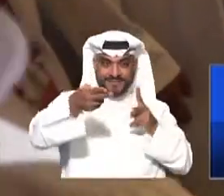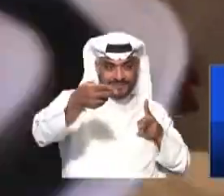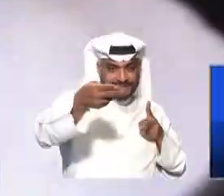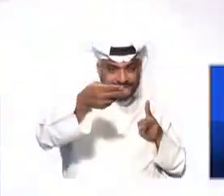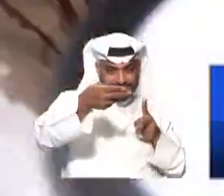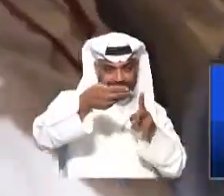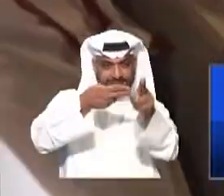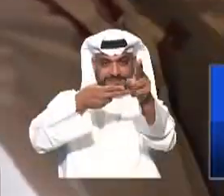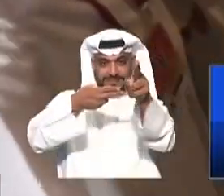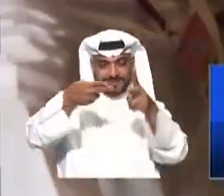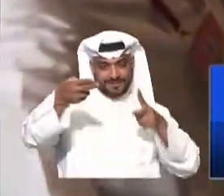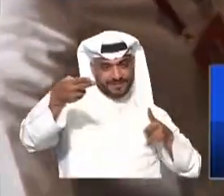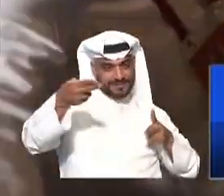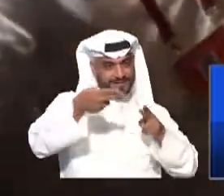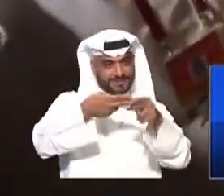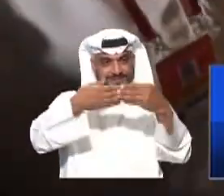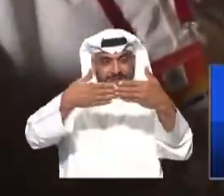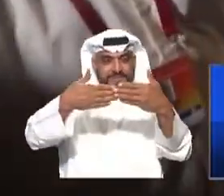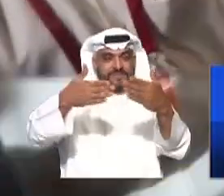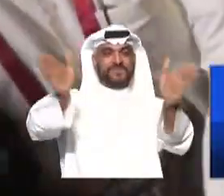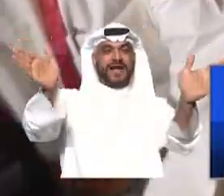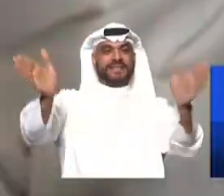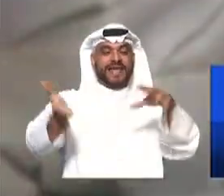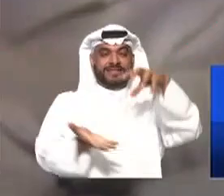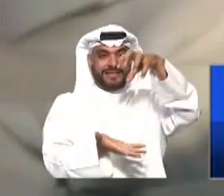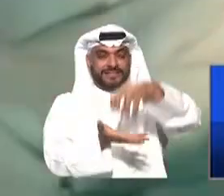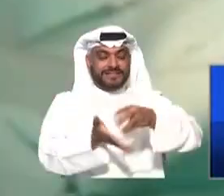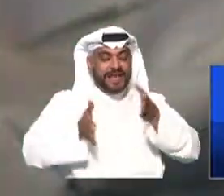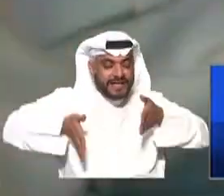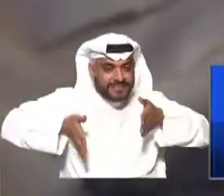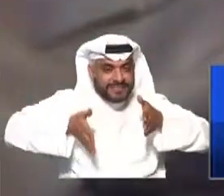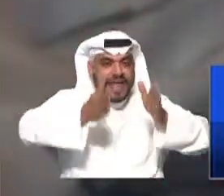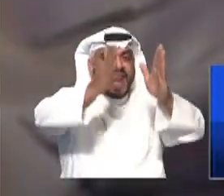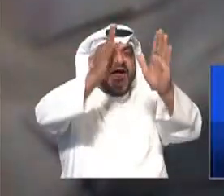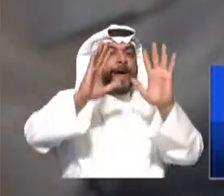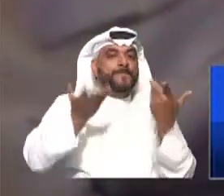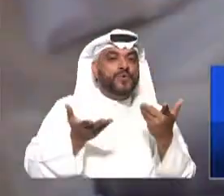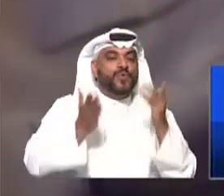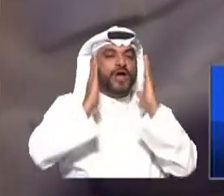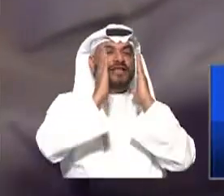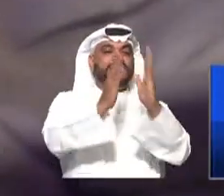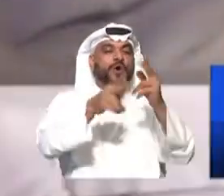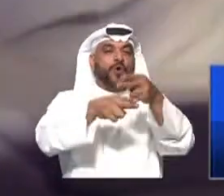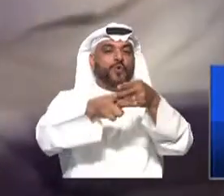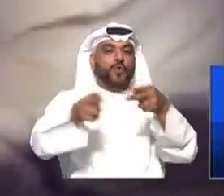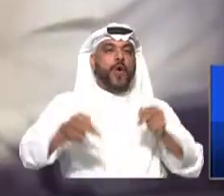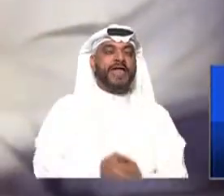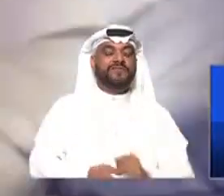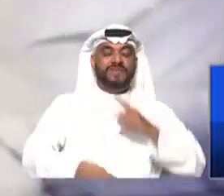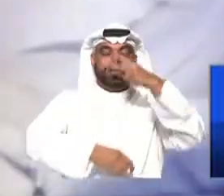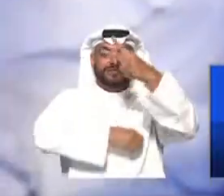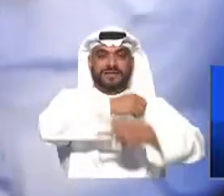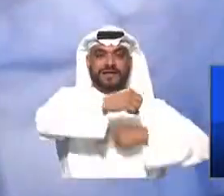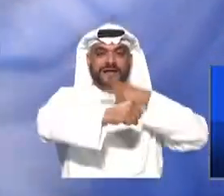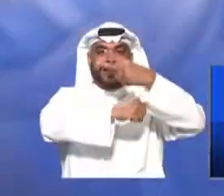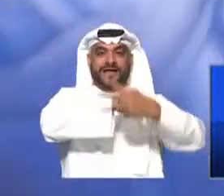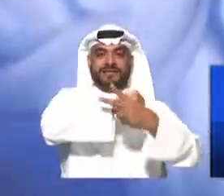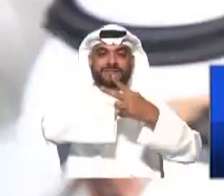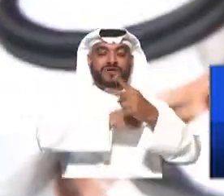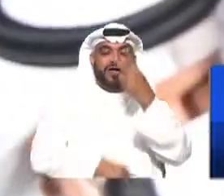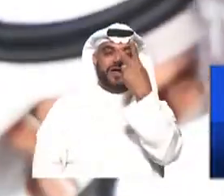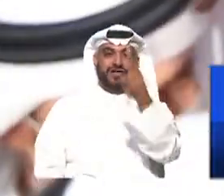الشباب عبد الرحمن بداح المطيري جناح دولة الكويت في إكسبو دبي 2020، بحضور سعادة منيرة